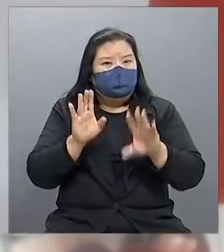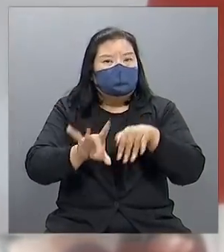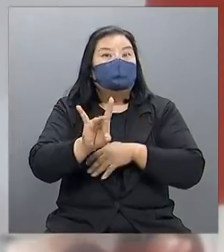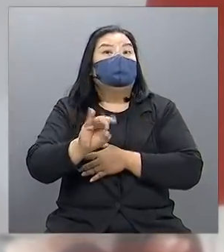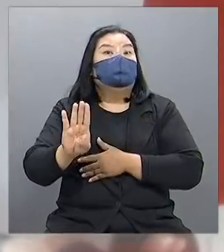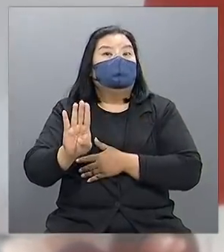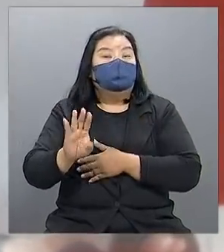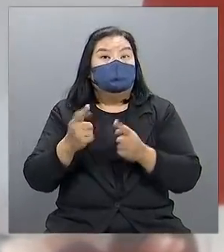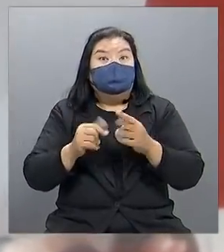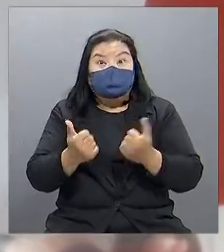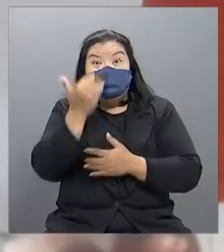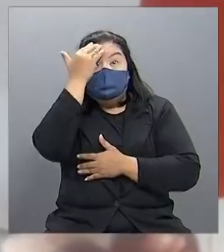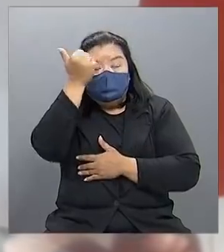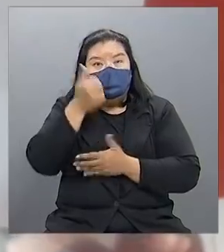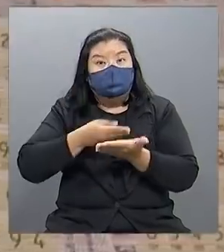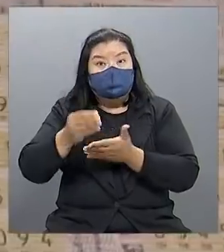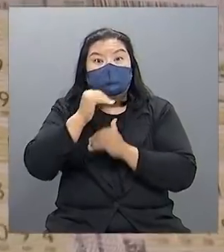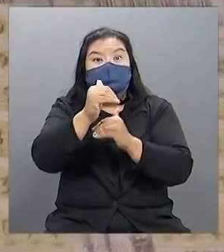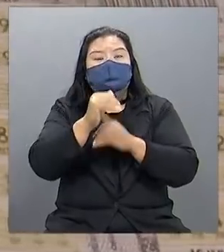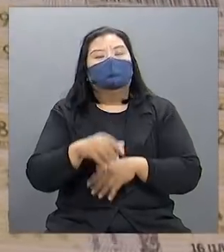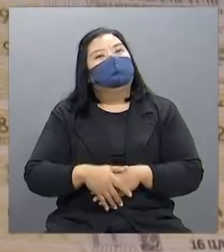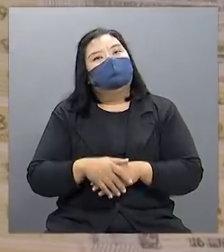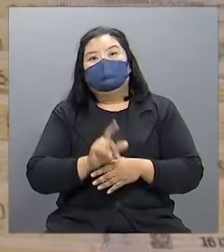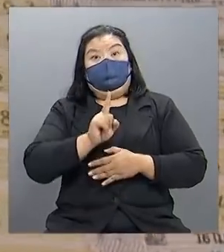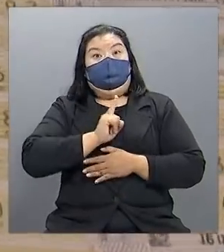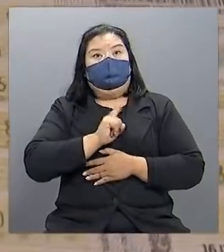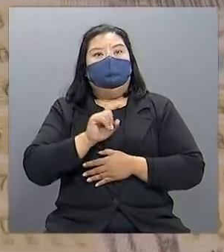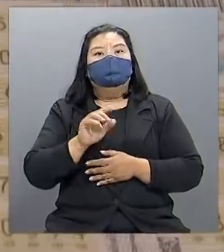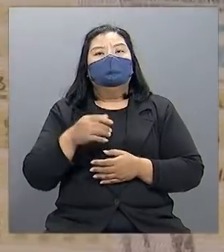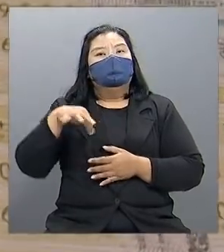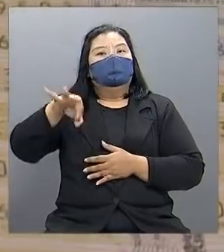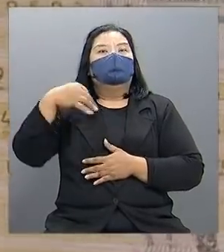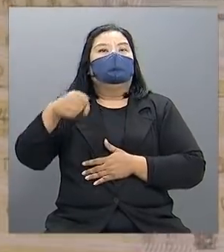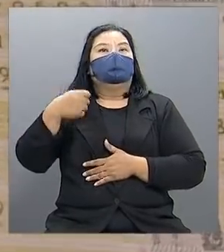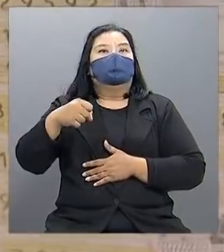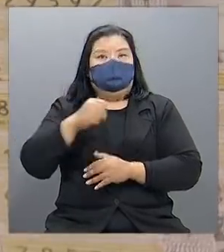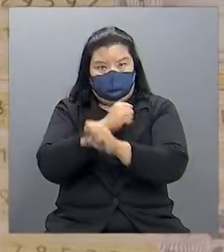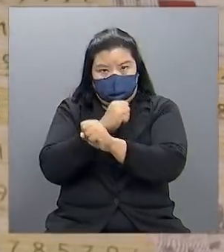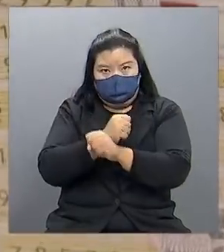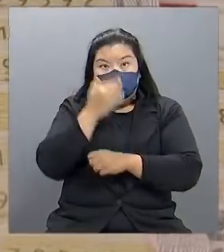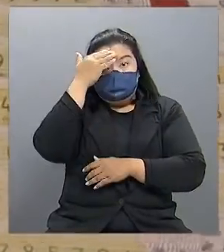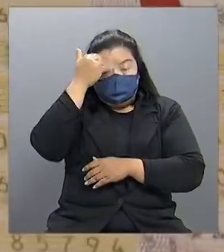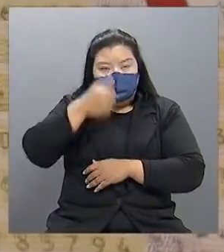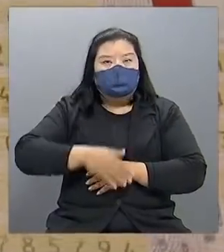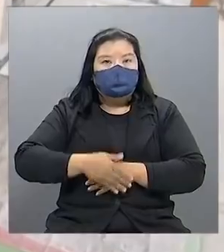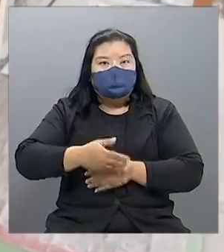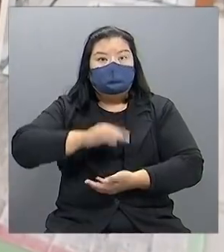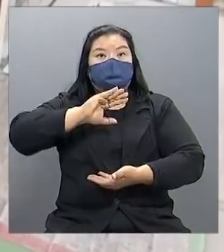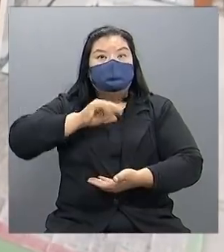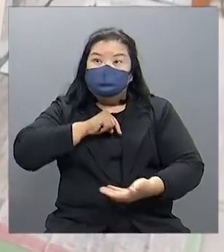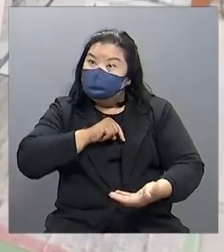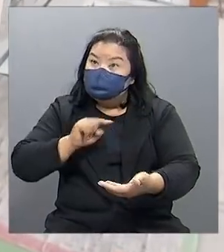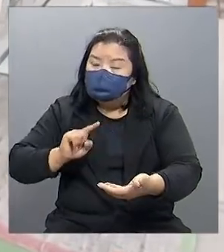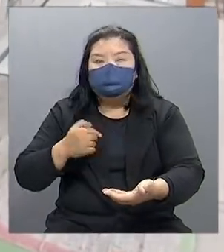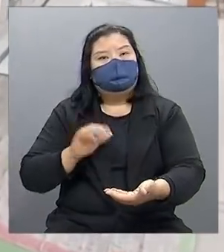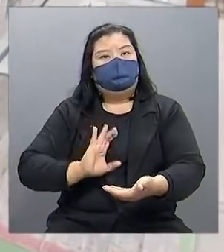จำนวนซื้อไม่เกิน10ใบต่อ1คนป้องกันไม่ให้ผู้ค้าเร่เนี่ยเขามาซื้อแล้วเอาไปขายต่อผู้ค้าบอกว่าที่ข